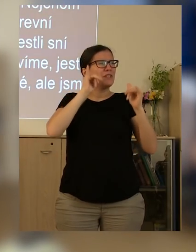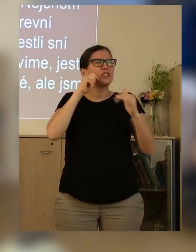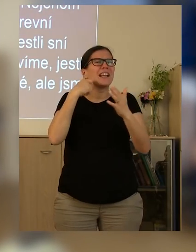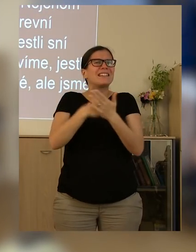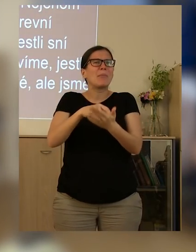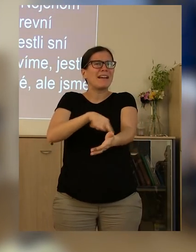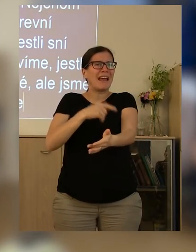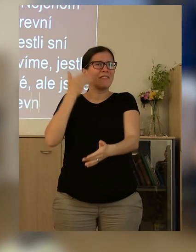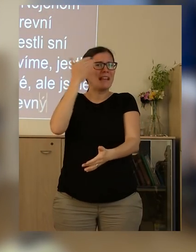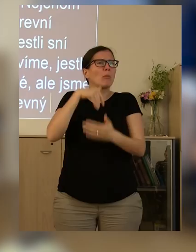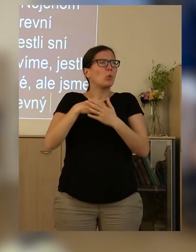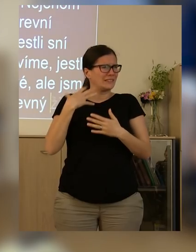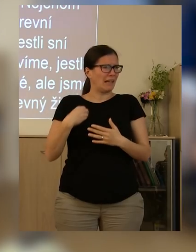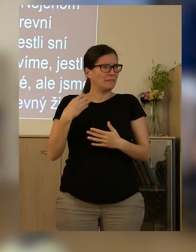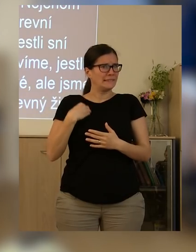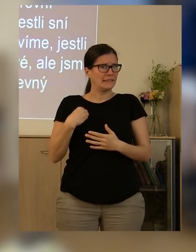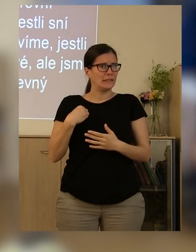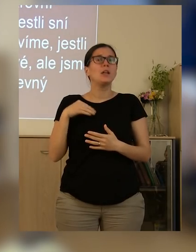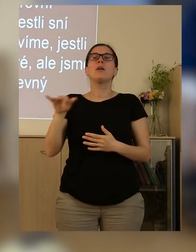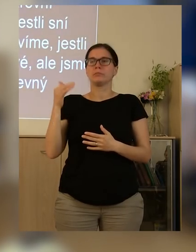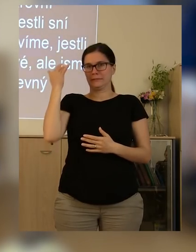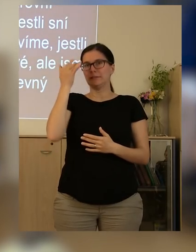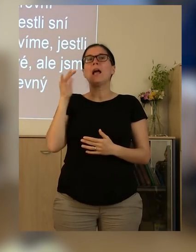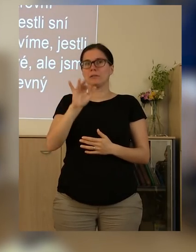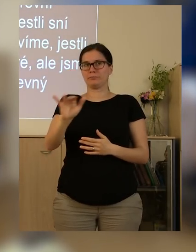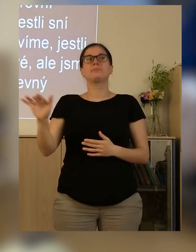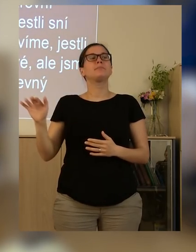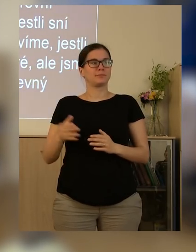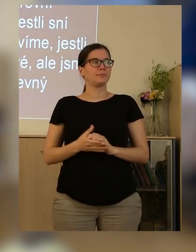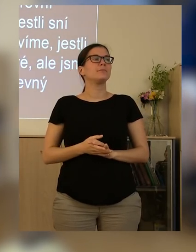živočich, savec, sní.